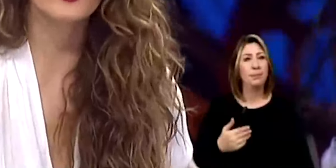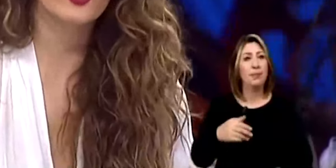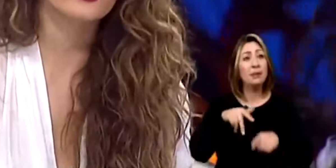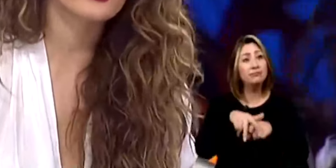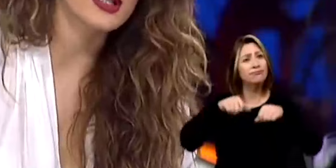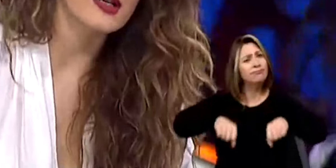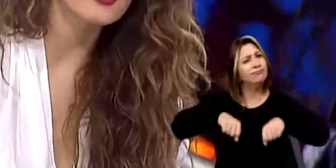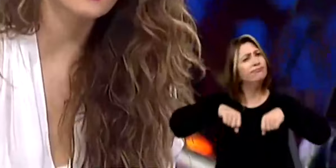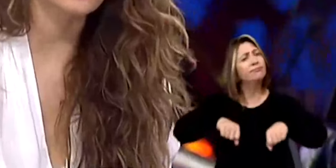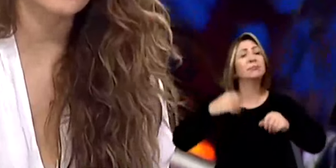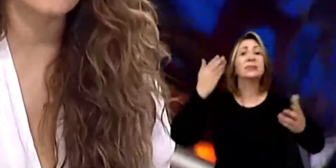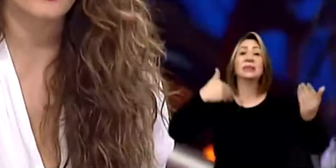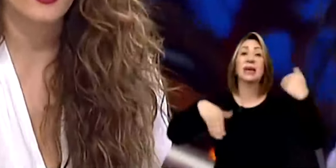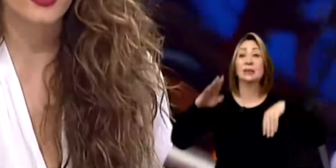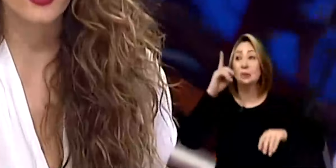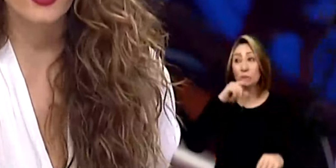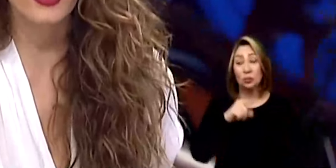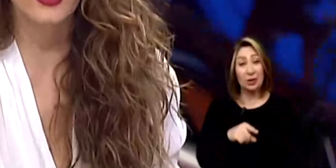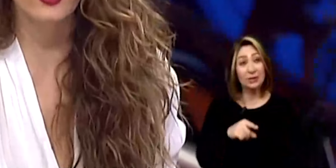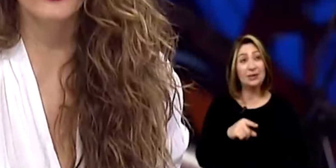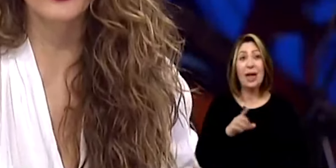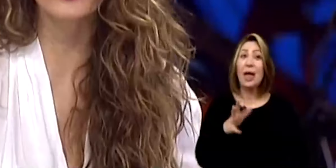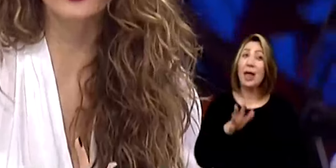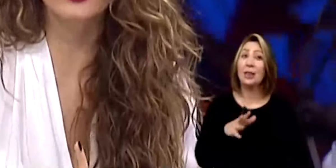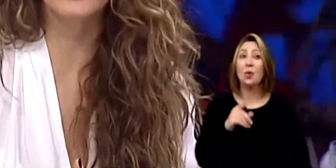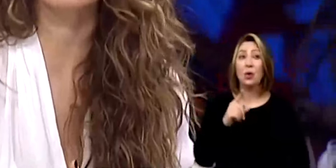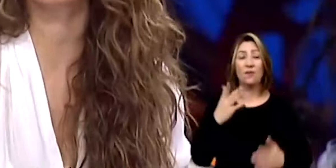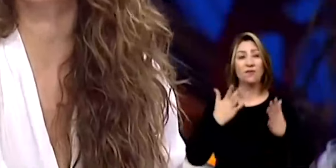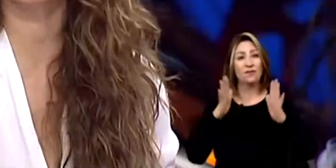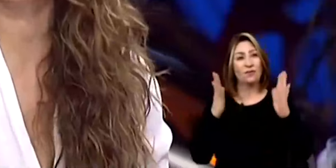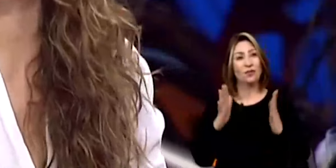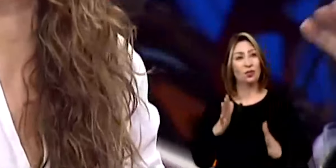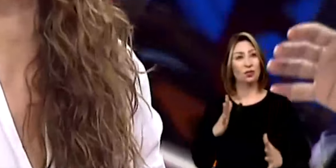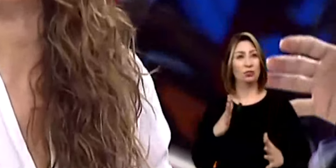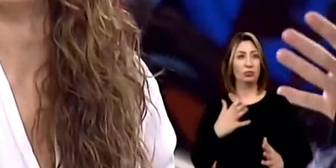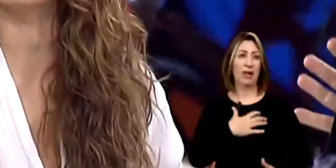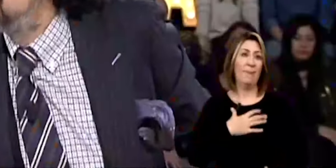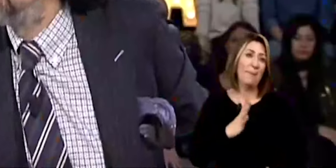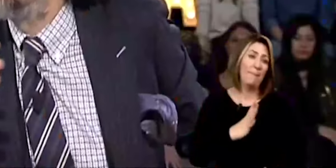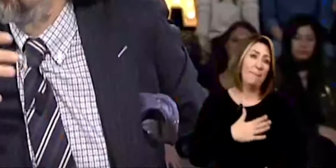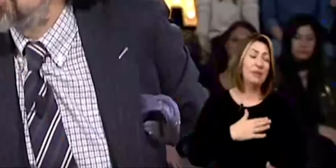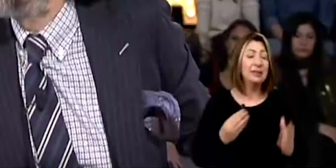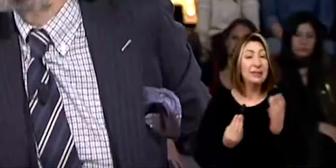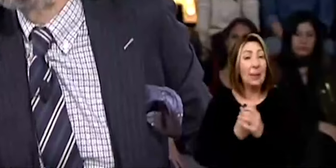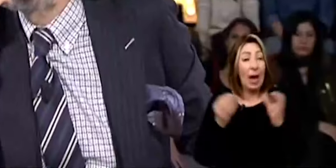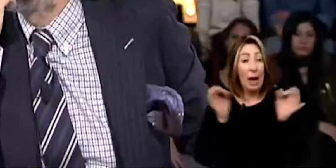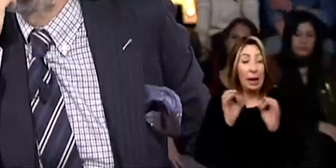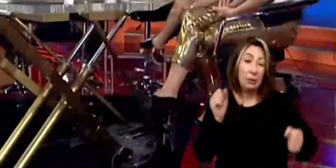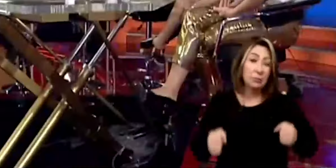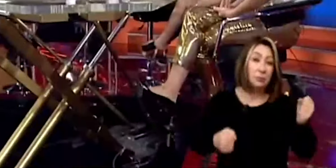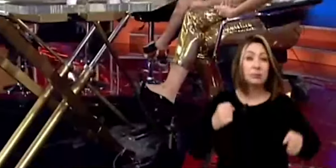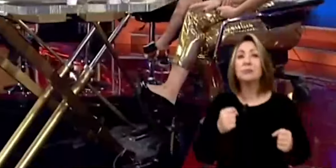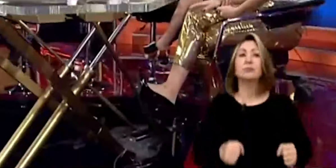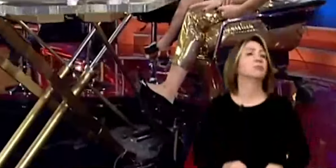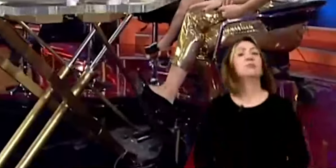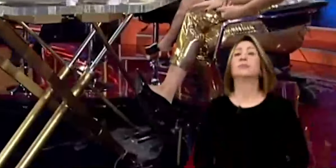Binicilik yapıyorum. Danstan dolayı da herhalde öyle bir vücut yapına sahip sabah bilmiyorum. Sabah köründe kalkıp koşar Yok, mısın? Yok hayır